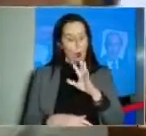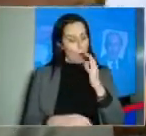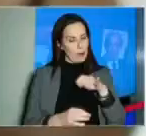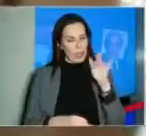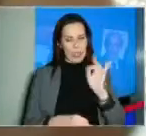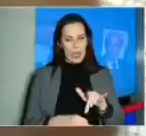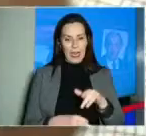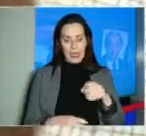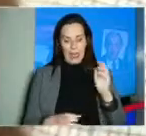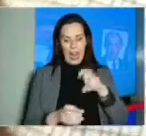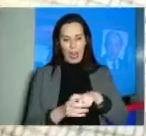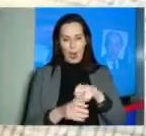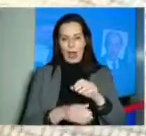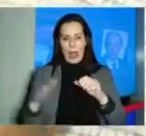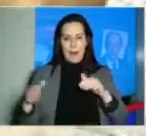ואני אגב שמעתי